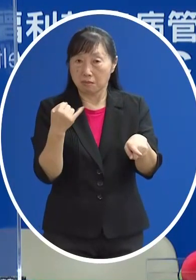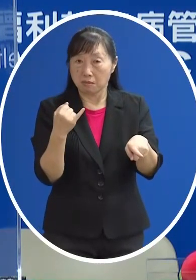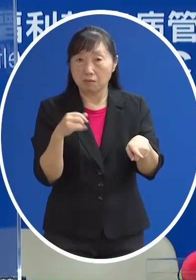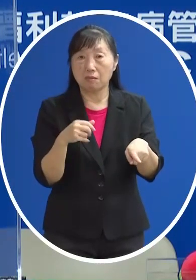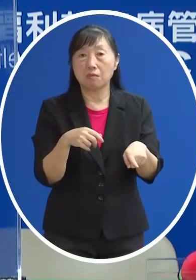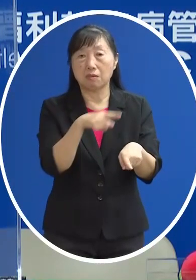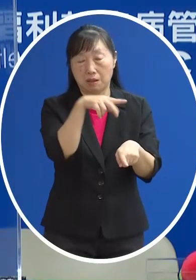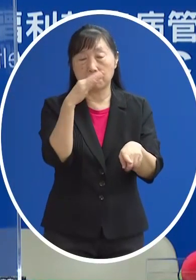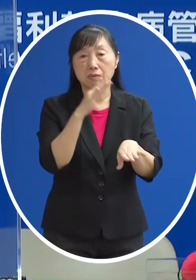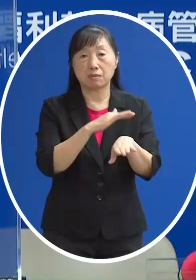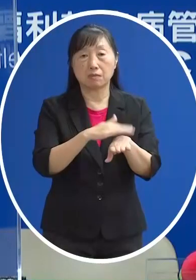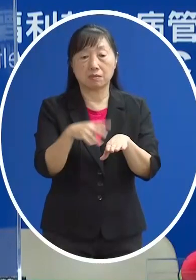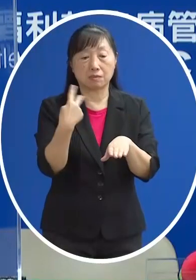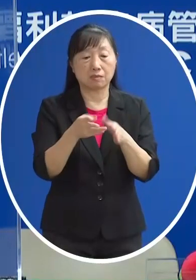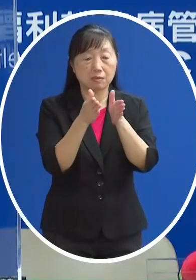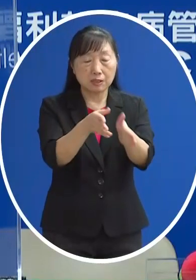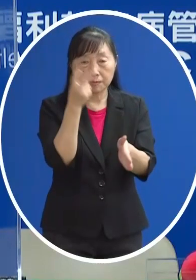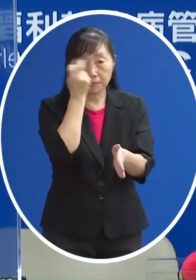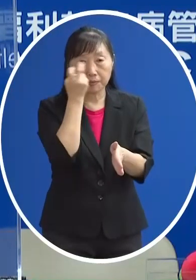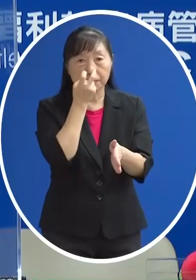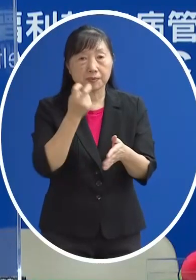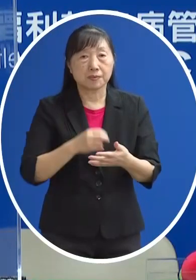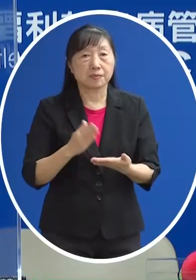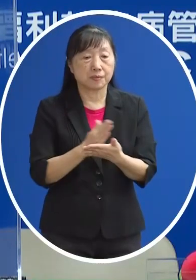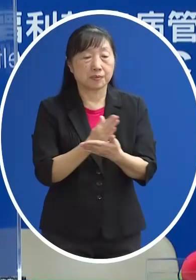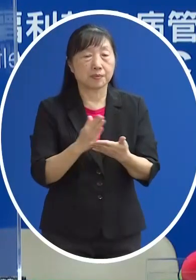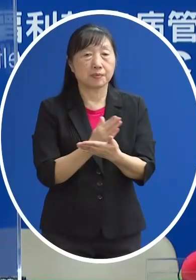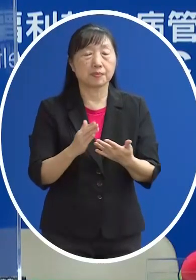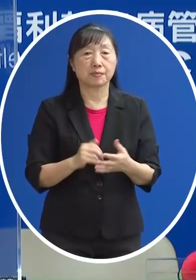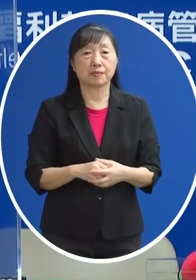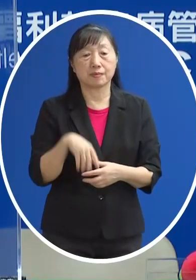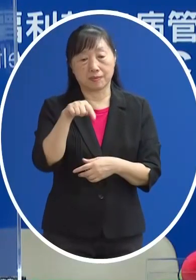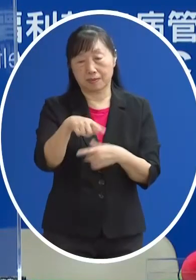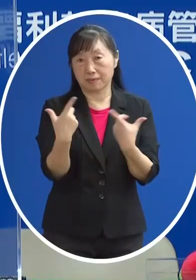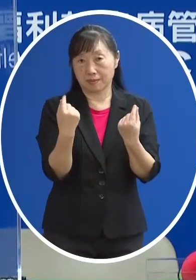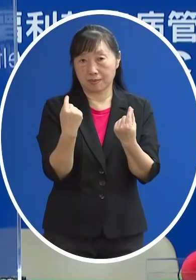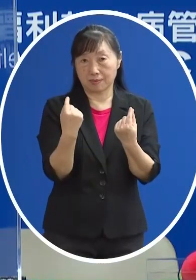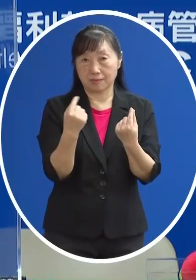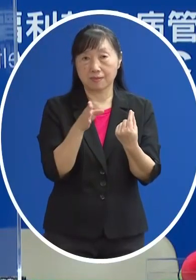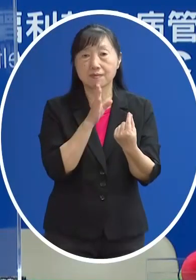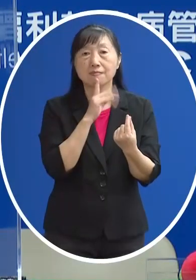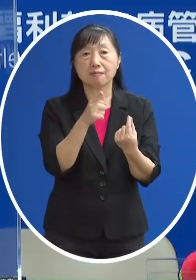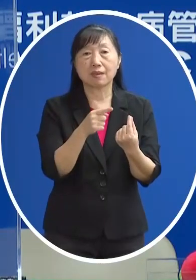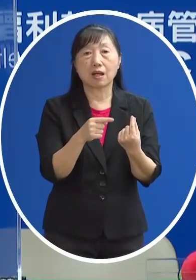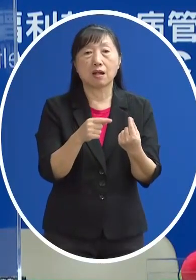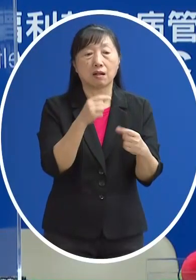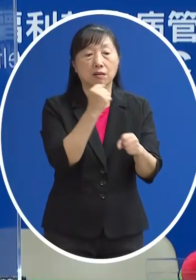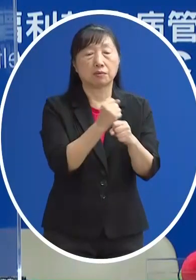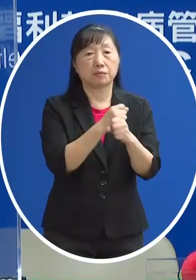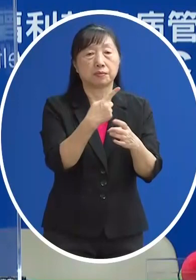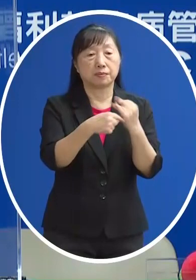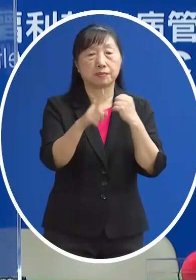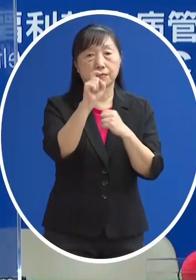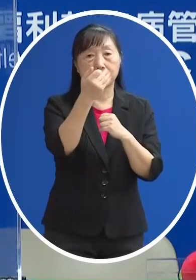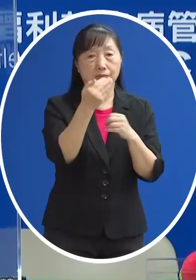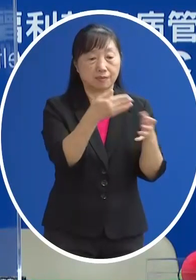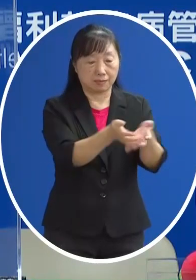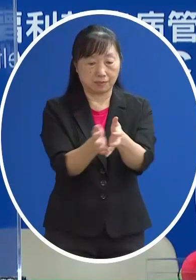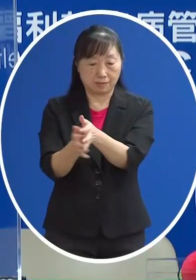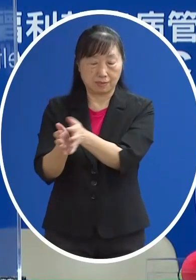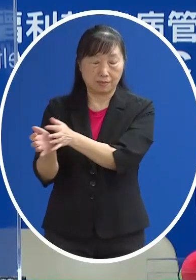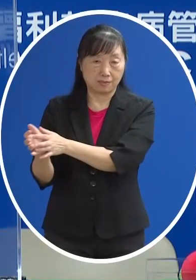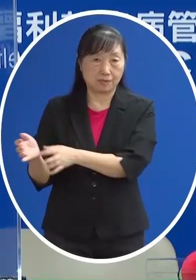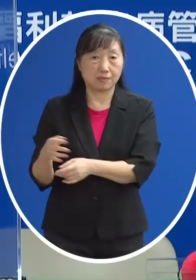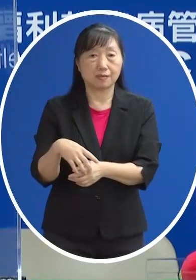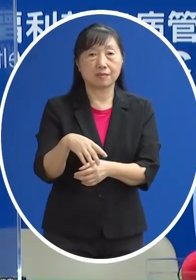关的一个审定，啊，不过现在他也一样，哈，他现在也做了19批，好，大概有19批的批